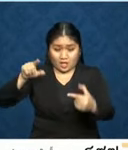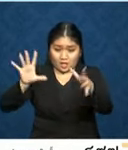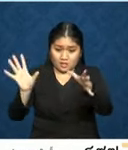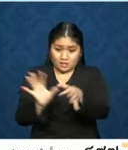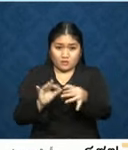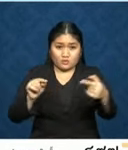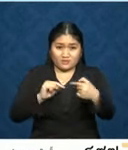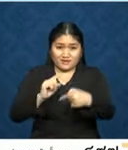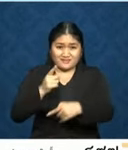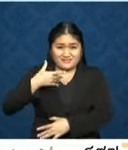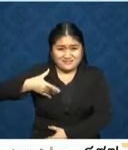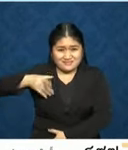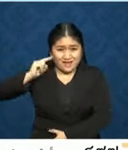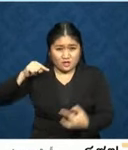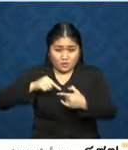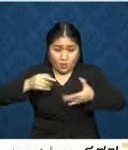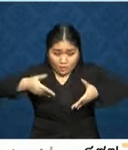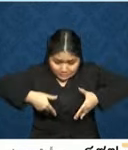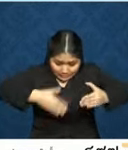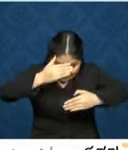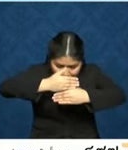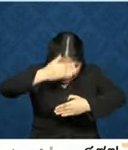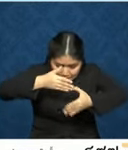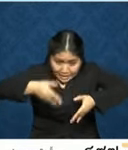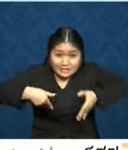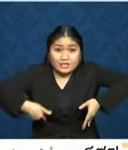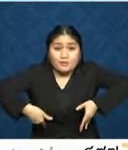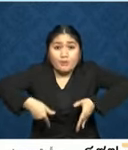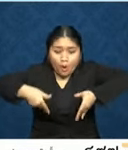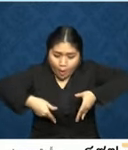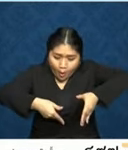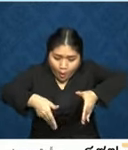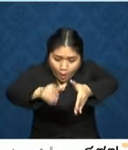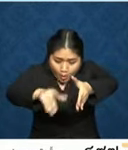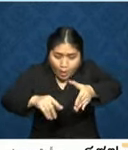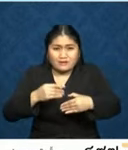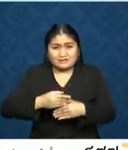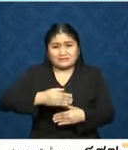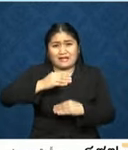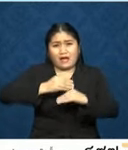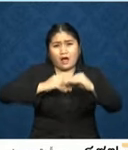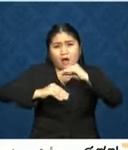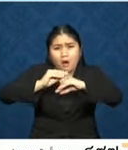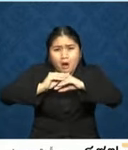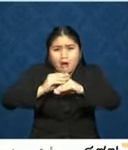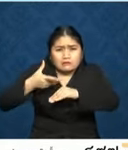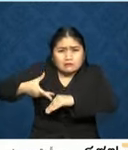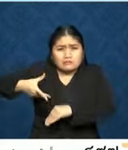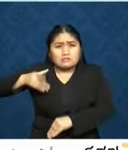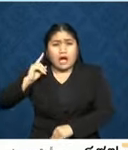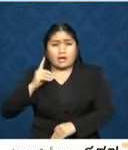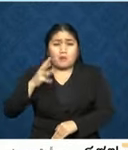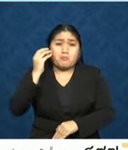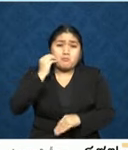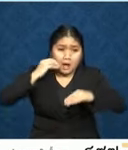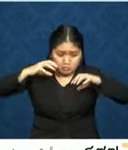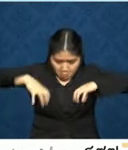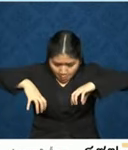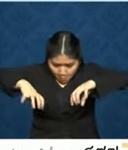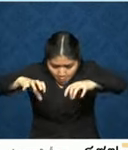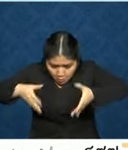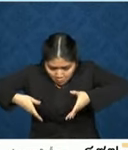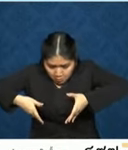ล่าช้าในการจัดสร้างเขื่อนริมคลองค่ะทำให้บ้านเรนของประชาชนเนี่ยทยอยสุดแล้วนะคะแล้วก็บางหลังเนี่ยหล่นลงไปในน้ำ